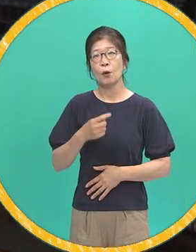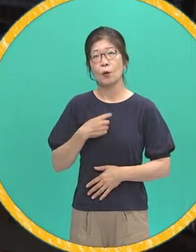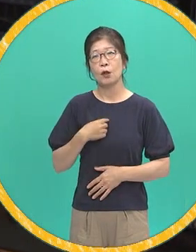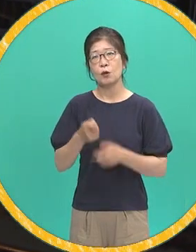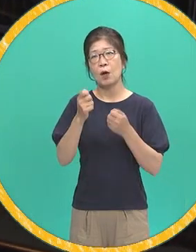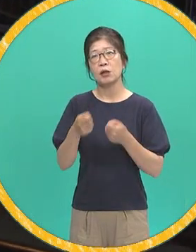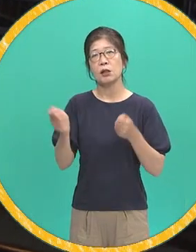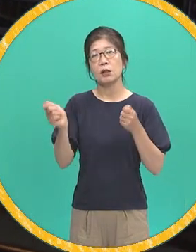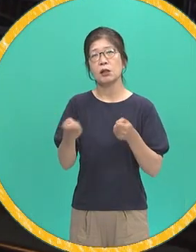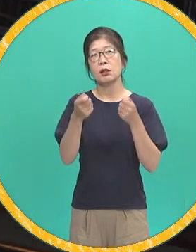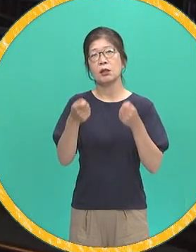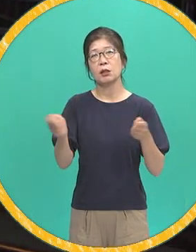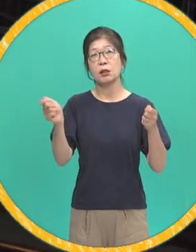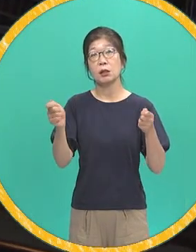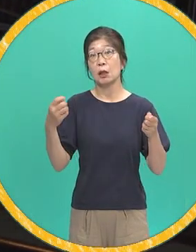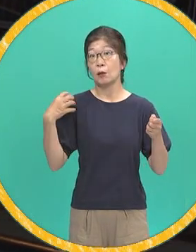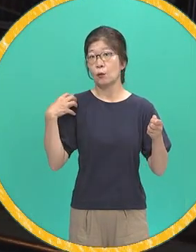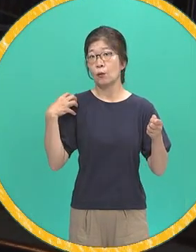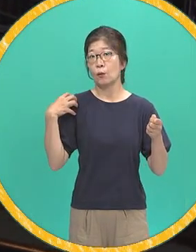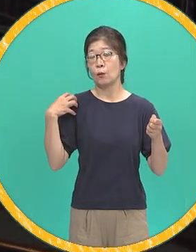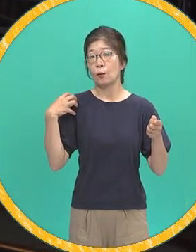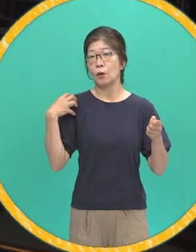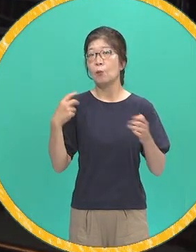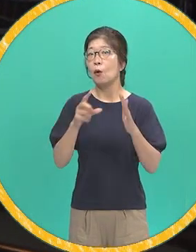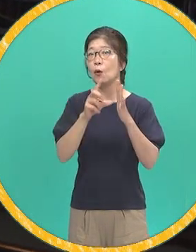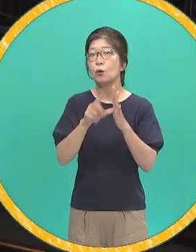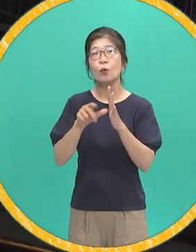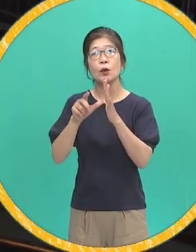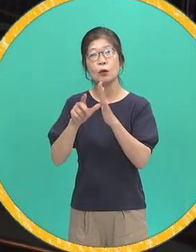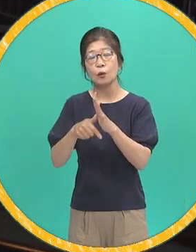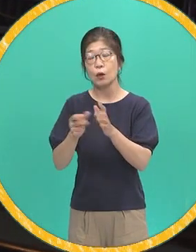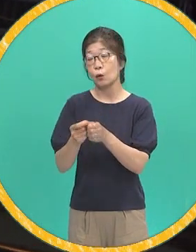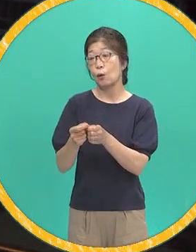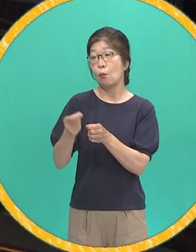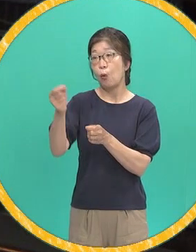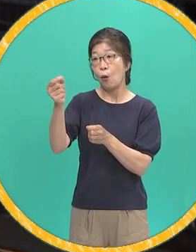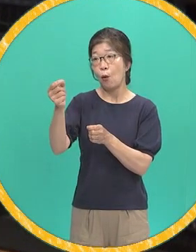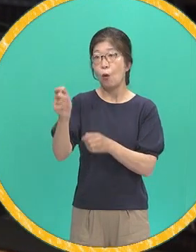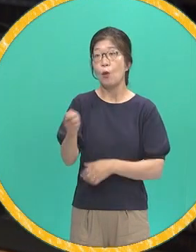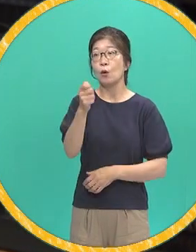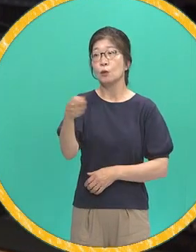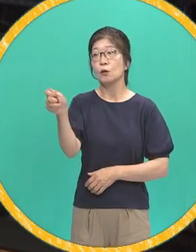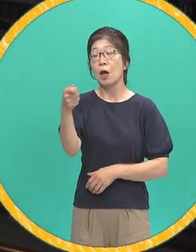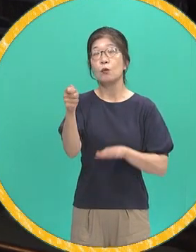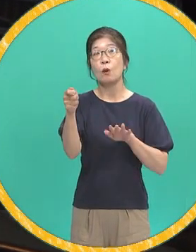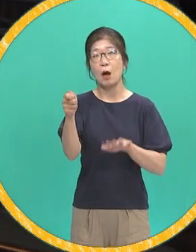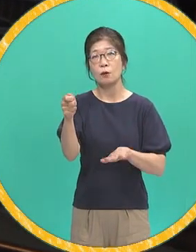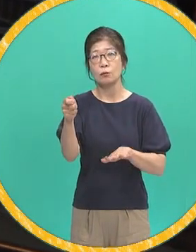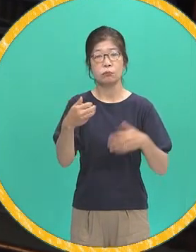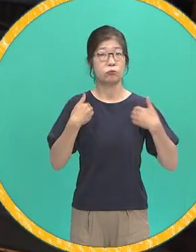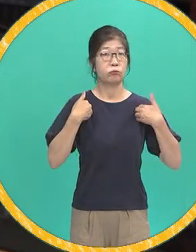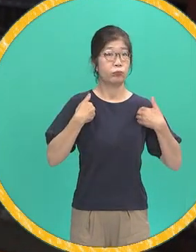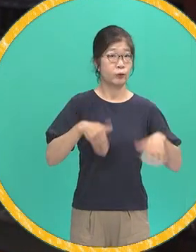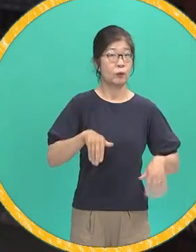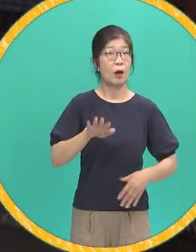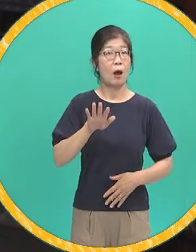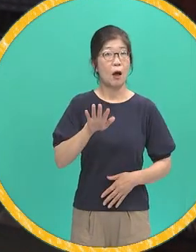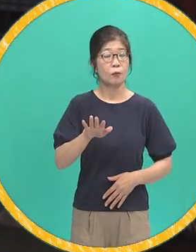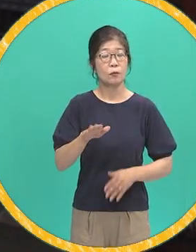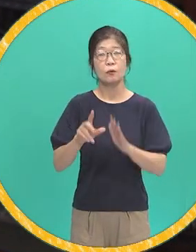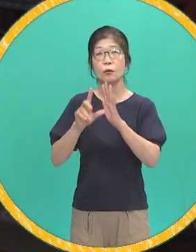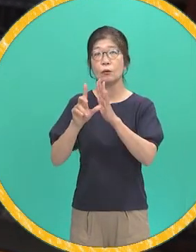意識をしているんですけれども曲によって指揮棒を使ったり使わなかったりいろいろその場の判断